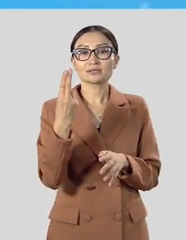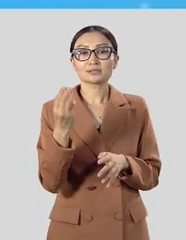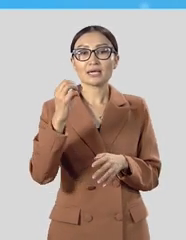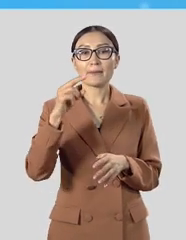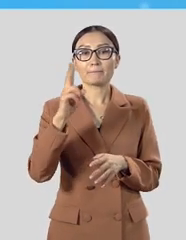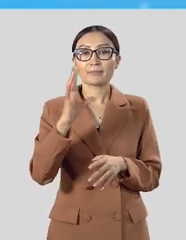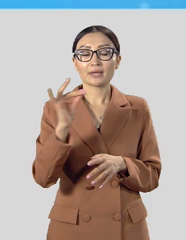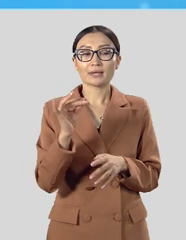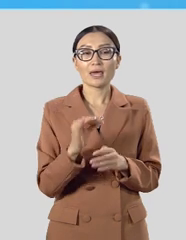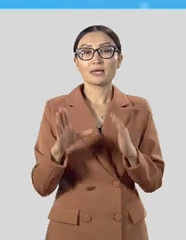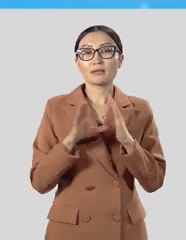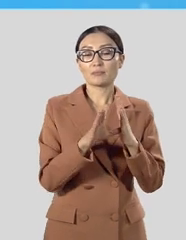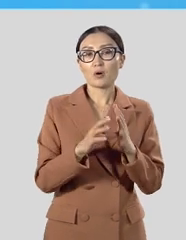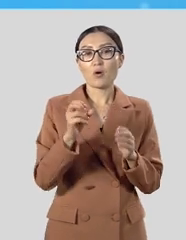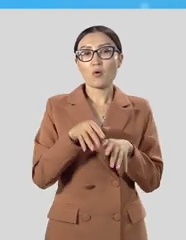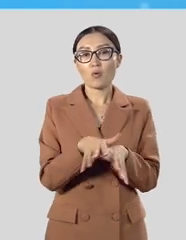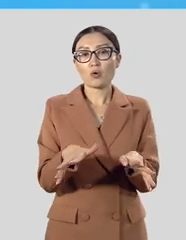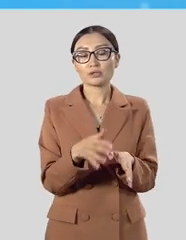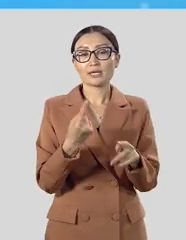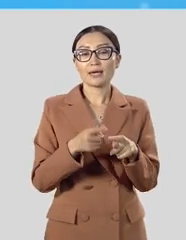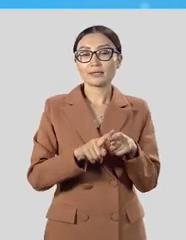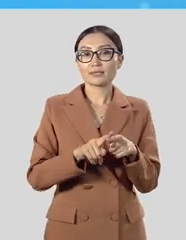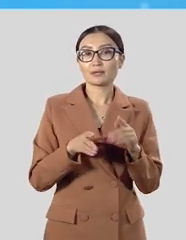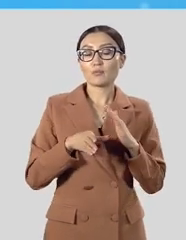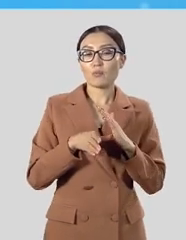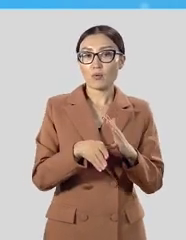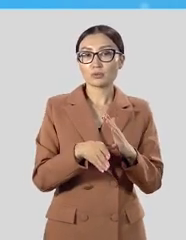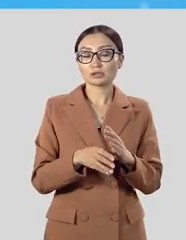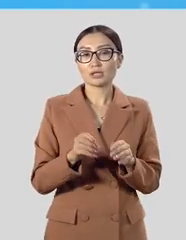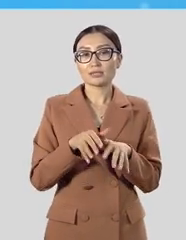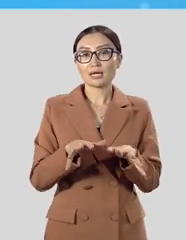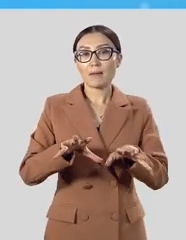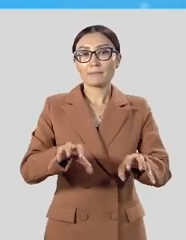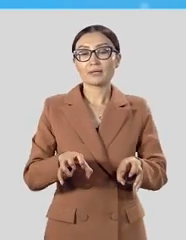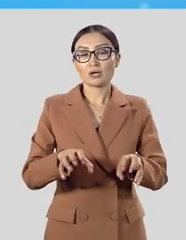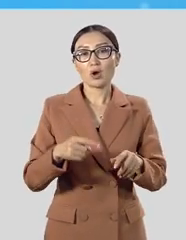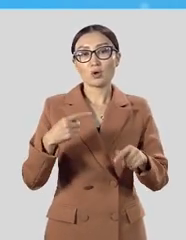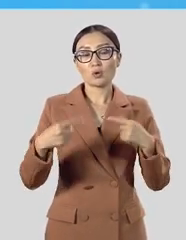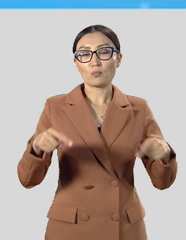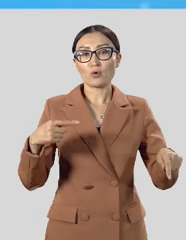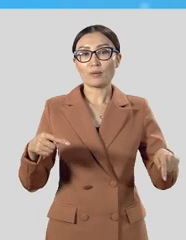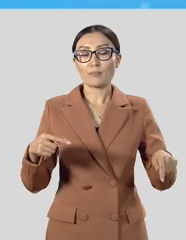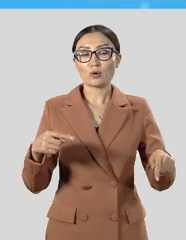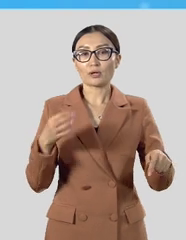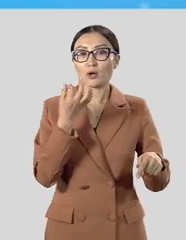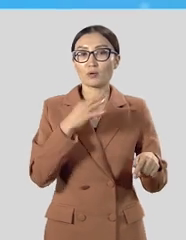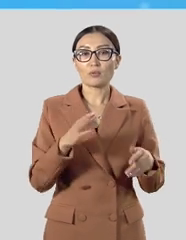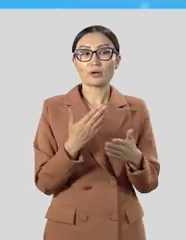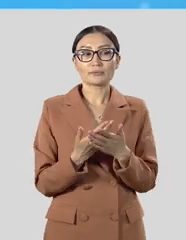своеобразные придаточные корни. При помощи этих корней растение прикрепляется к любой опоре, например,